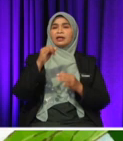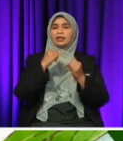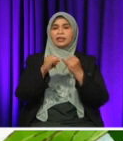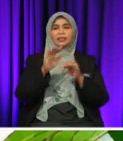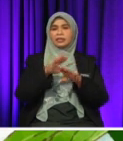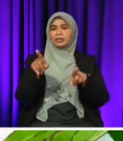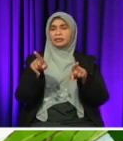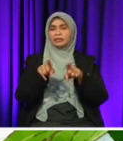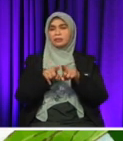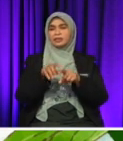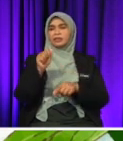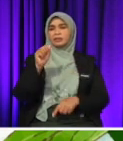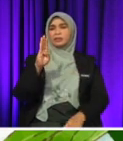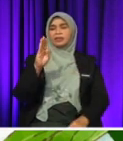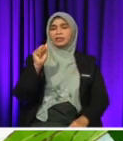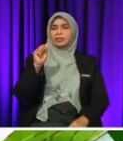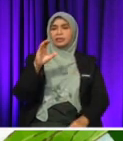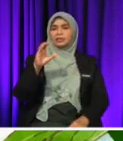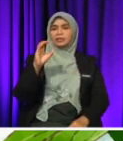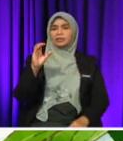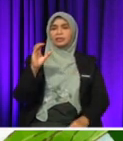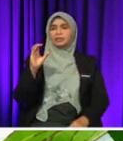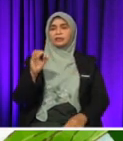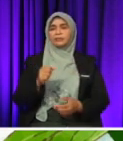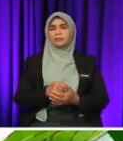abcccc jadi Rima nih hati-hati